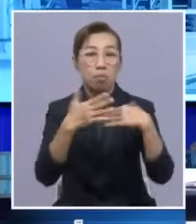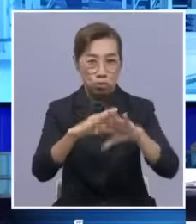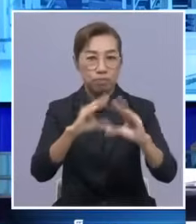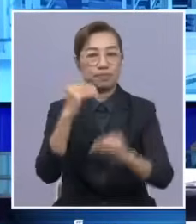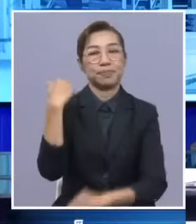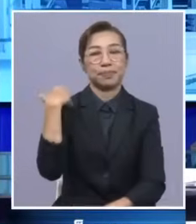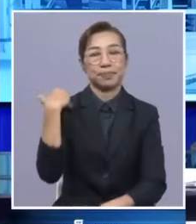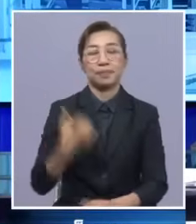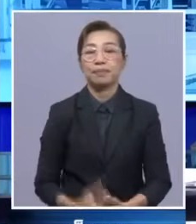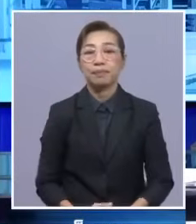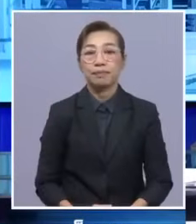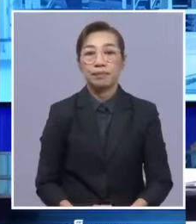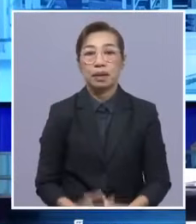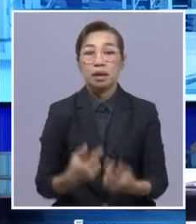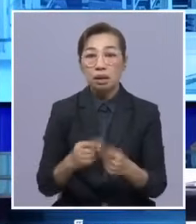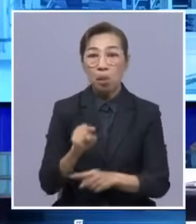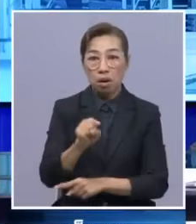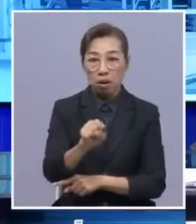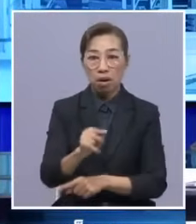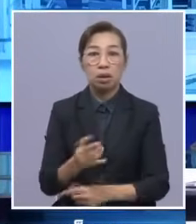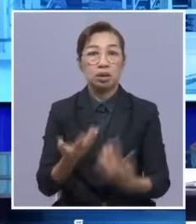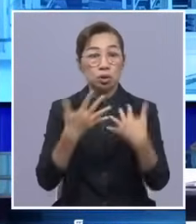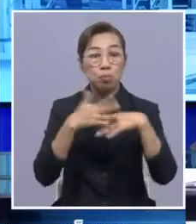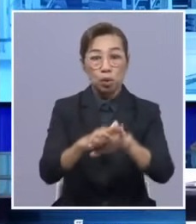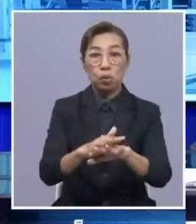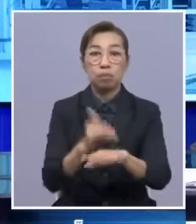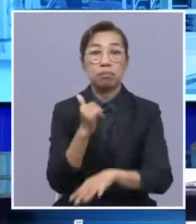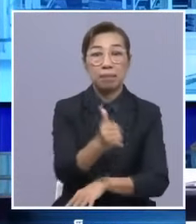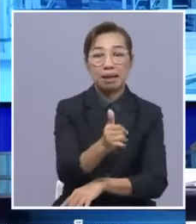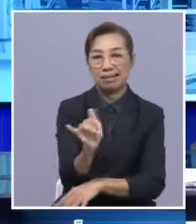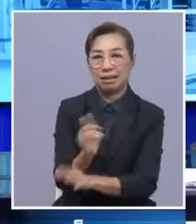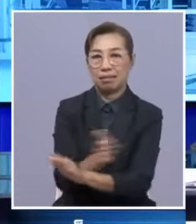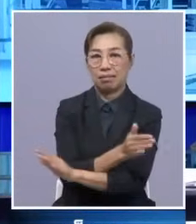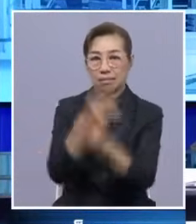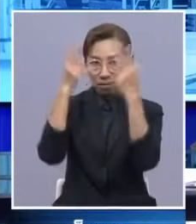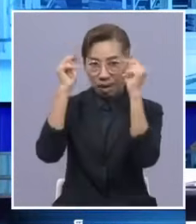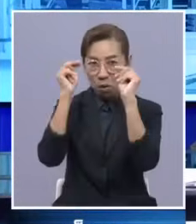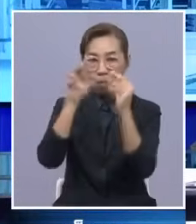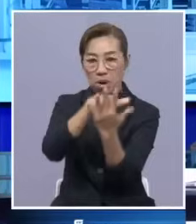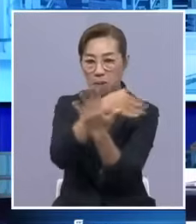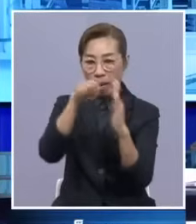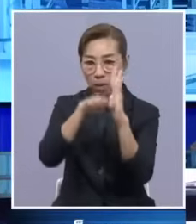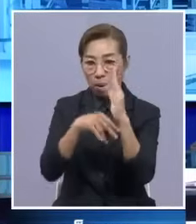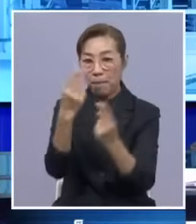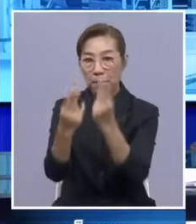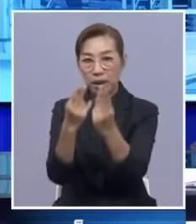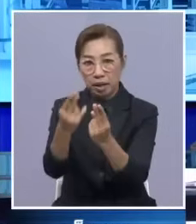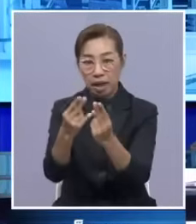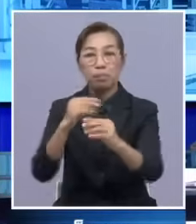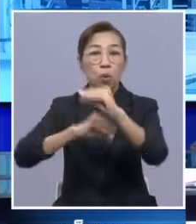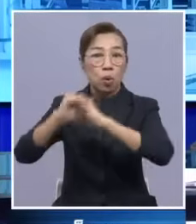วมกันด้วย ใช่ค่ะแล้วก่อนที่จะไปร่วมงานสัมมนาของพ ร รคนายกรัฐมนตรีมีกำหนดการจะไปตรวจเยี่ยมโครงการมอเตอร์เวย์น